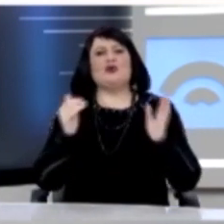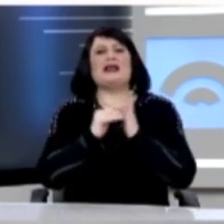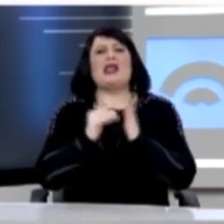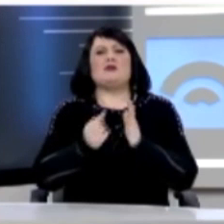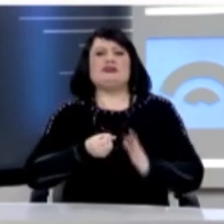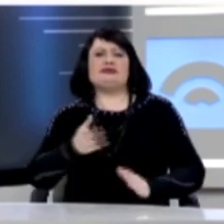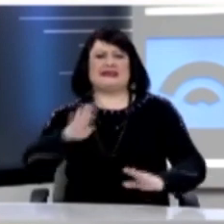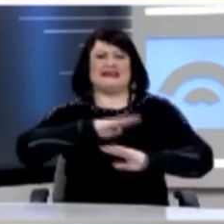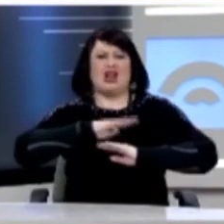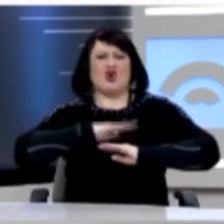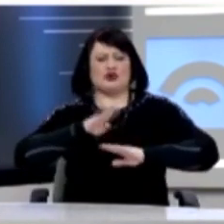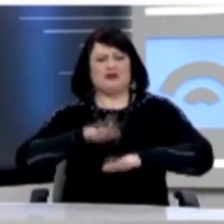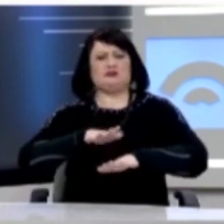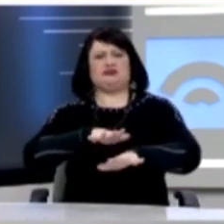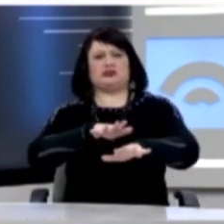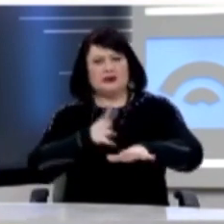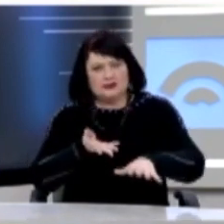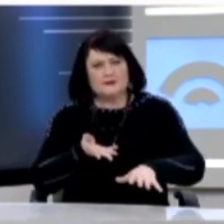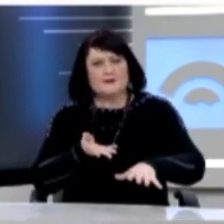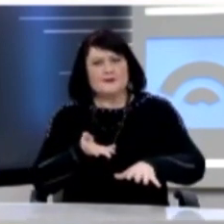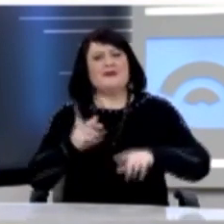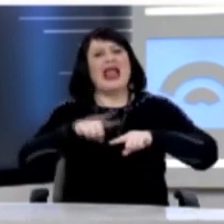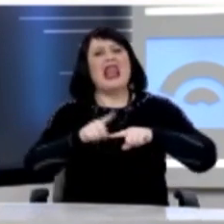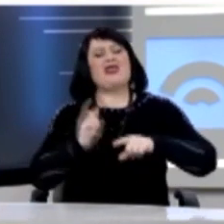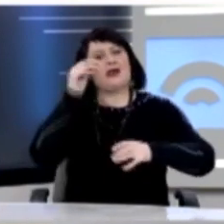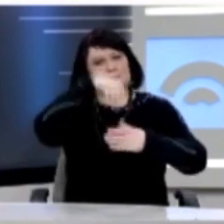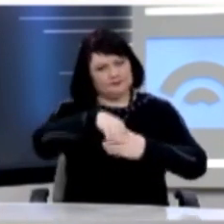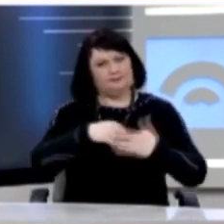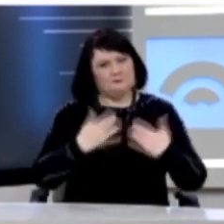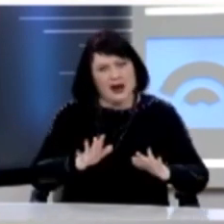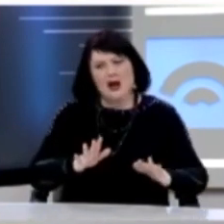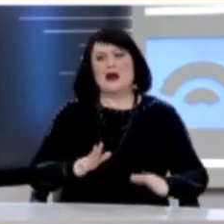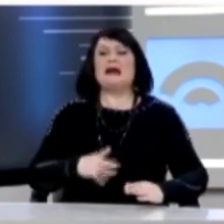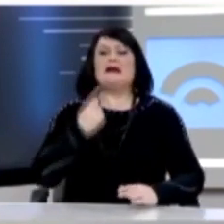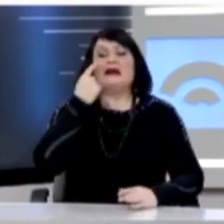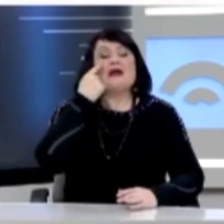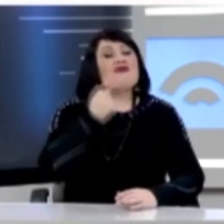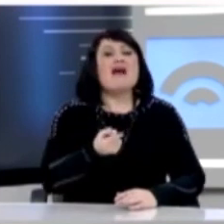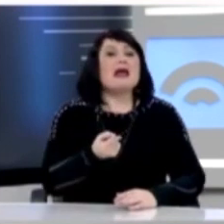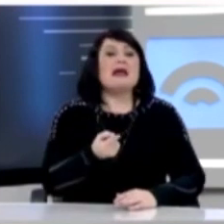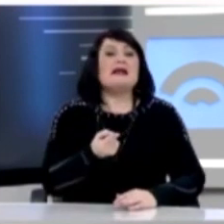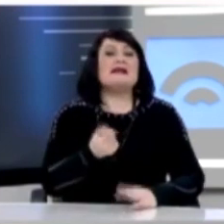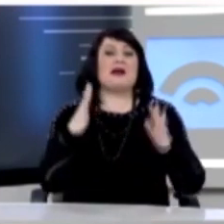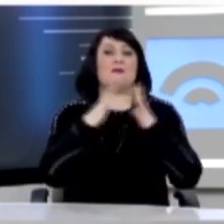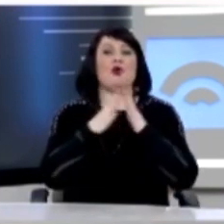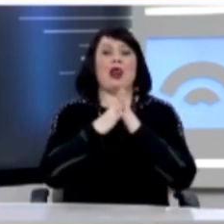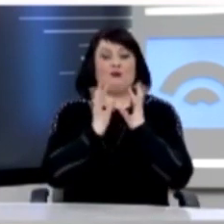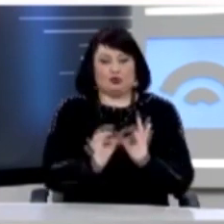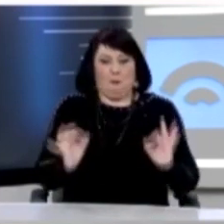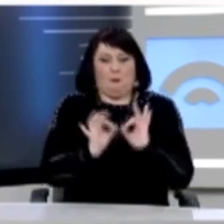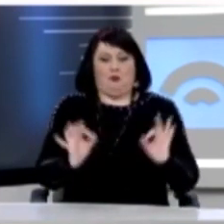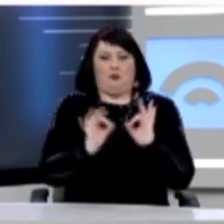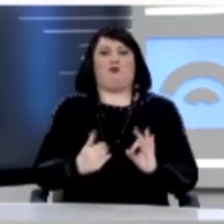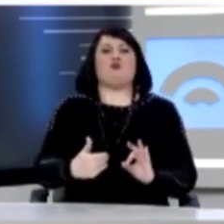χιλιάδες στρατιωτών, με τη συμμετοχή και της Ελλάδας, παραπέμπουν ουσιαστικά σε πολεμική προπαρασκευή?